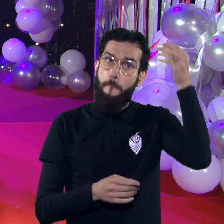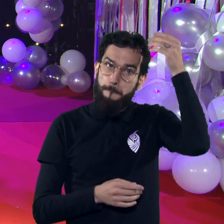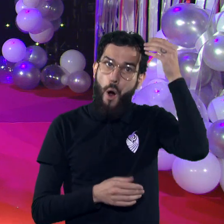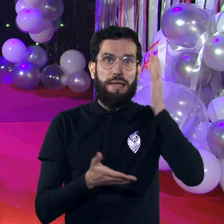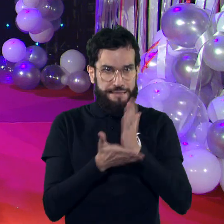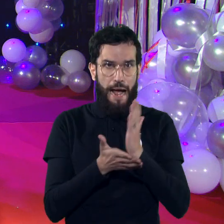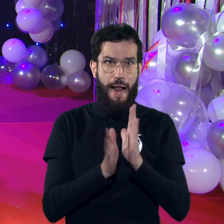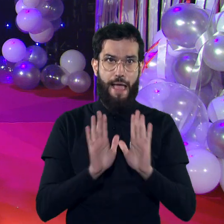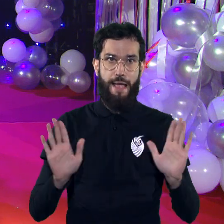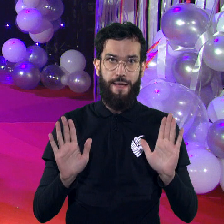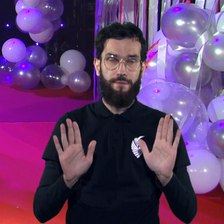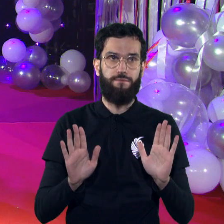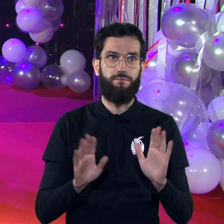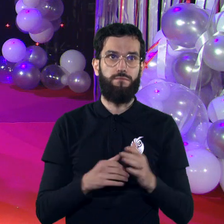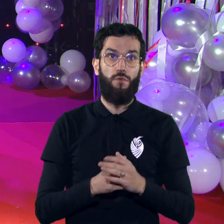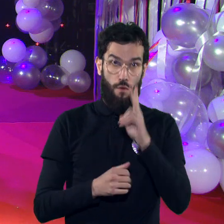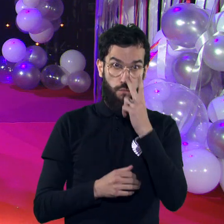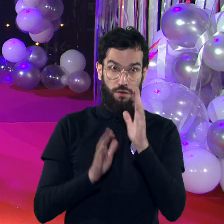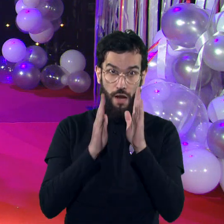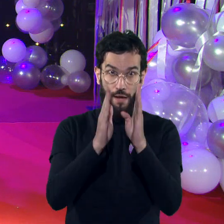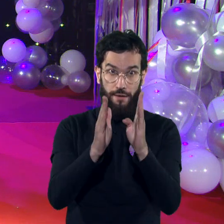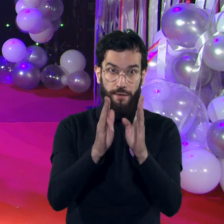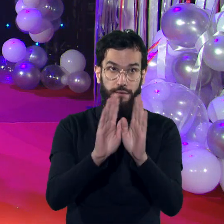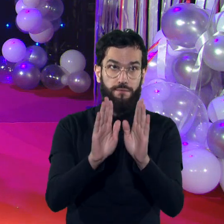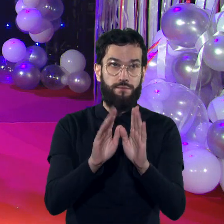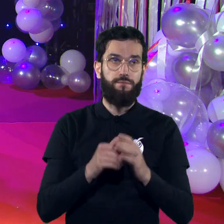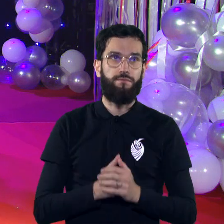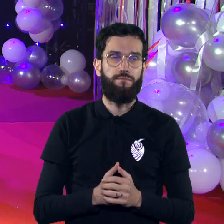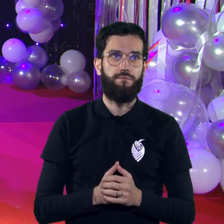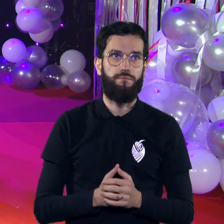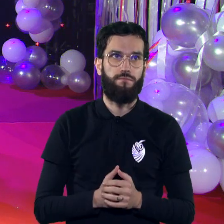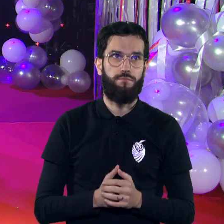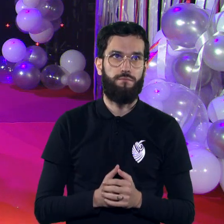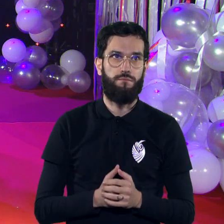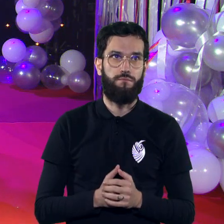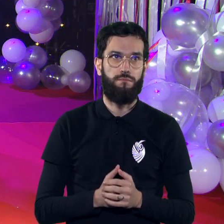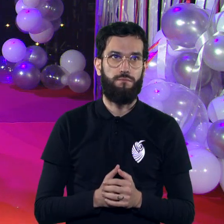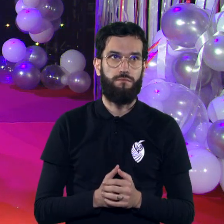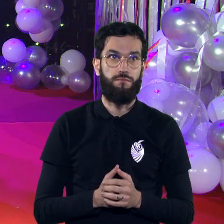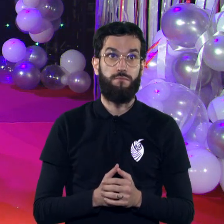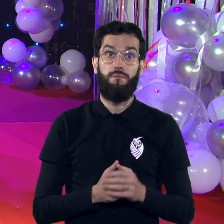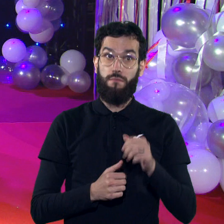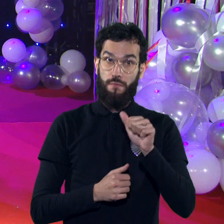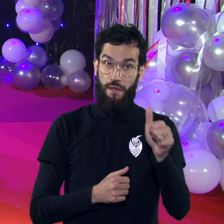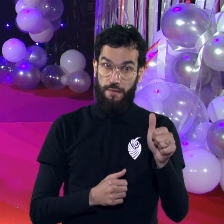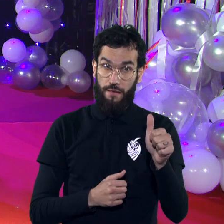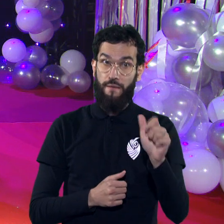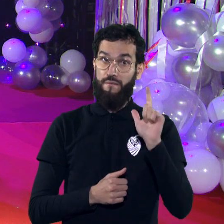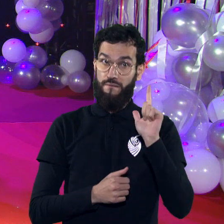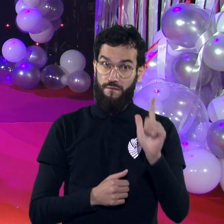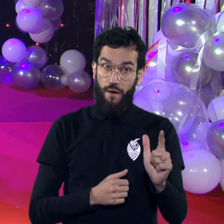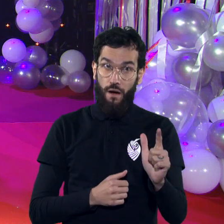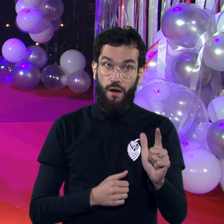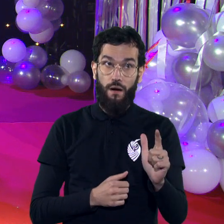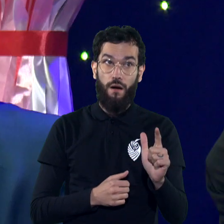hlavou, okej? Okay? Áno. Takže pozeraj sa takto pred seba. Tam. Áno, ideme na tri, dobre, ja to odštartujem, takže pripravím sa. Jeden,